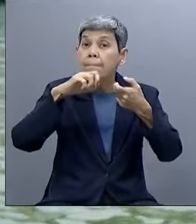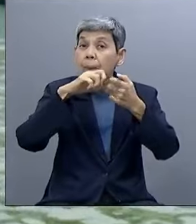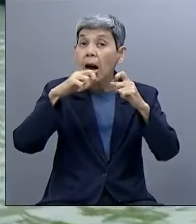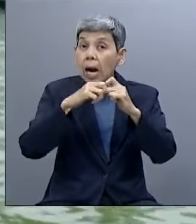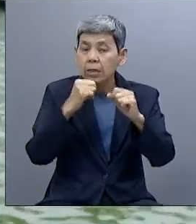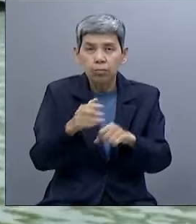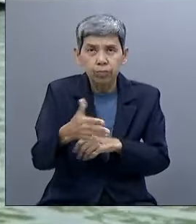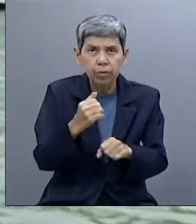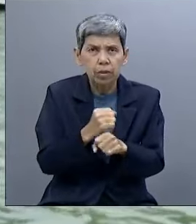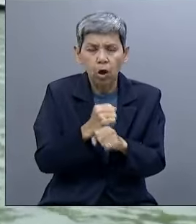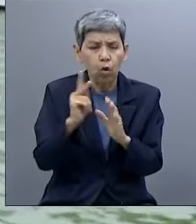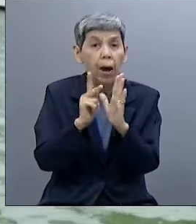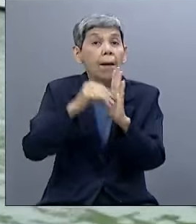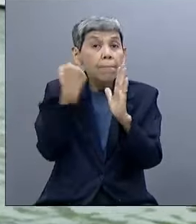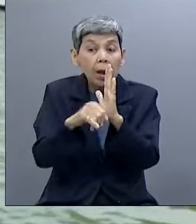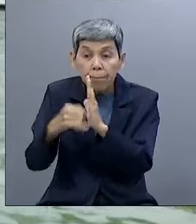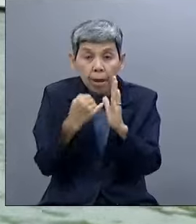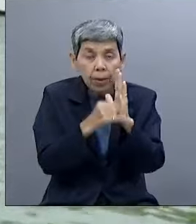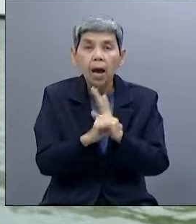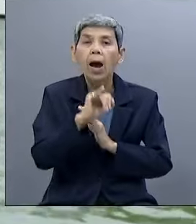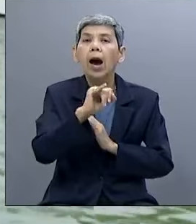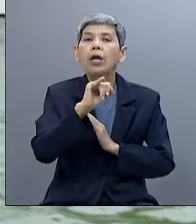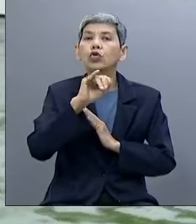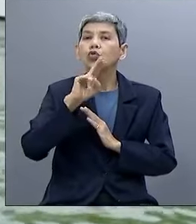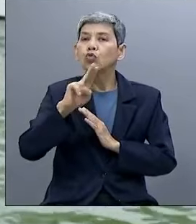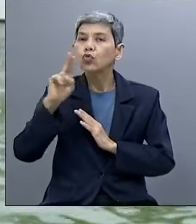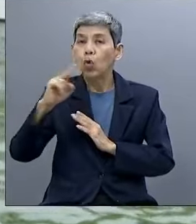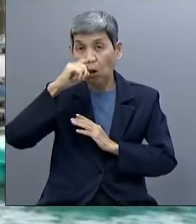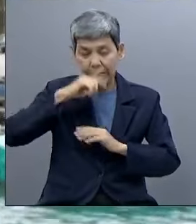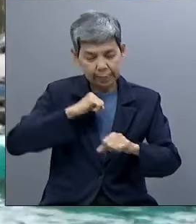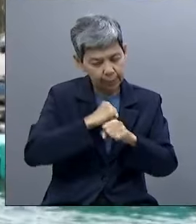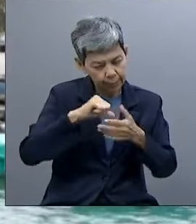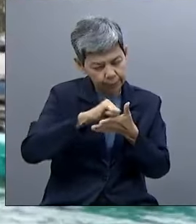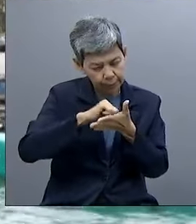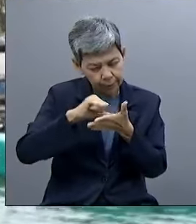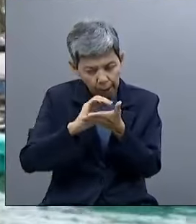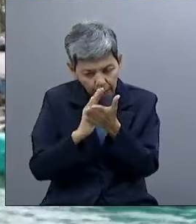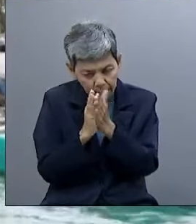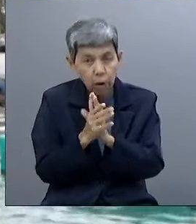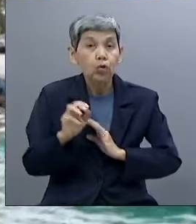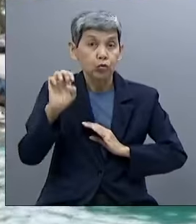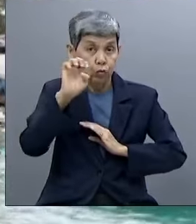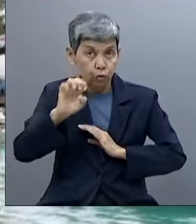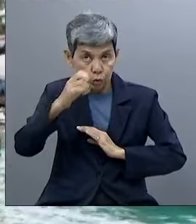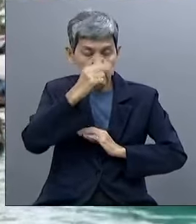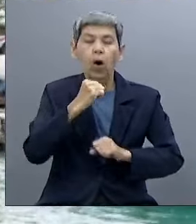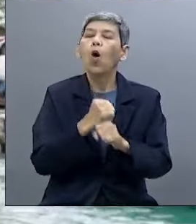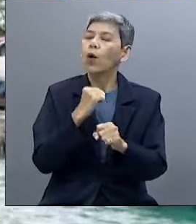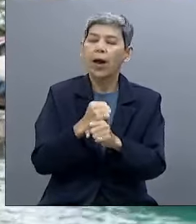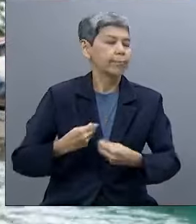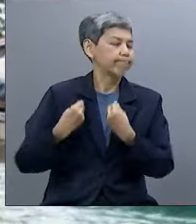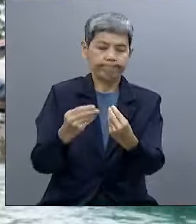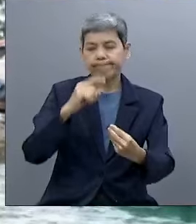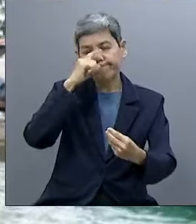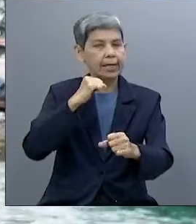การประมงไม่ชอบด้วยกฎหมายหรือ IUU Fishing ของประเทศไทยกระทั่งสหภาพยุโรปพิจารณาปลดใบเหลืองให้ส